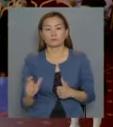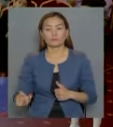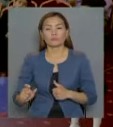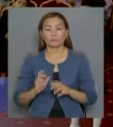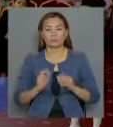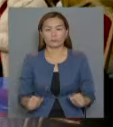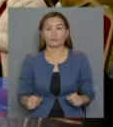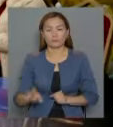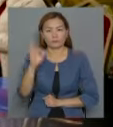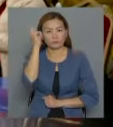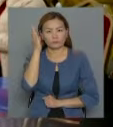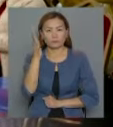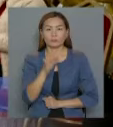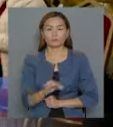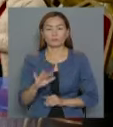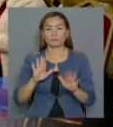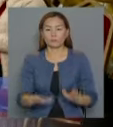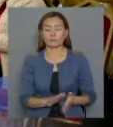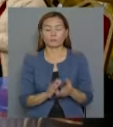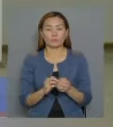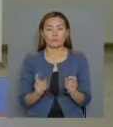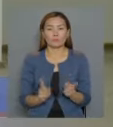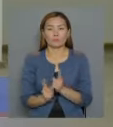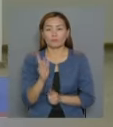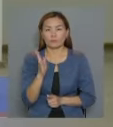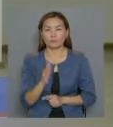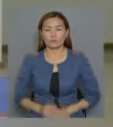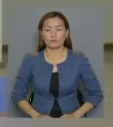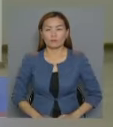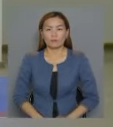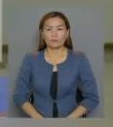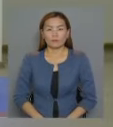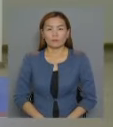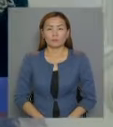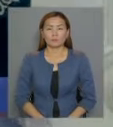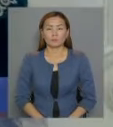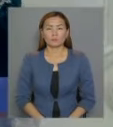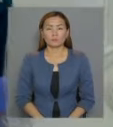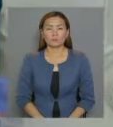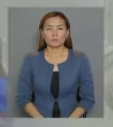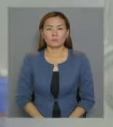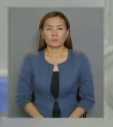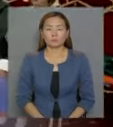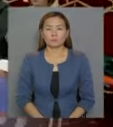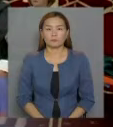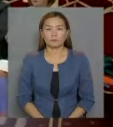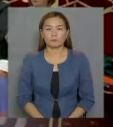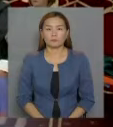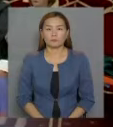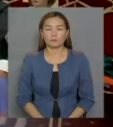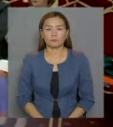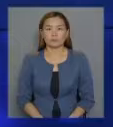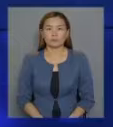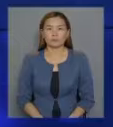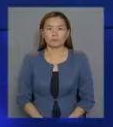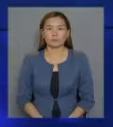еренерлігі елесінде, тарих бетінде үнемі жаңғырып тұруға тиіс. Нұраймыр Үстемқызы, Гауһар Нұрлыбекқызы, Әлихан Таңатов, жаңа қызметі.